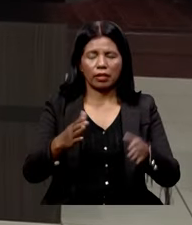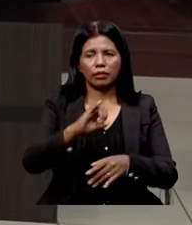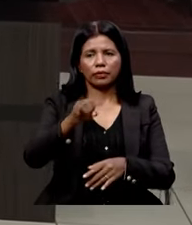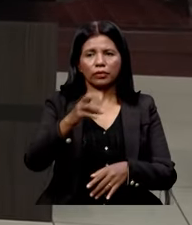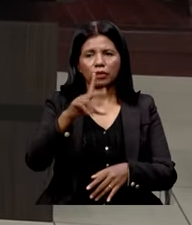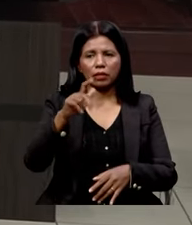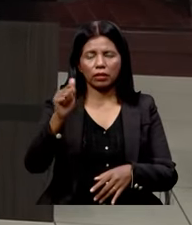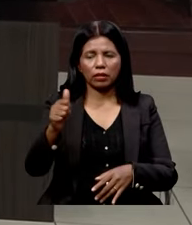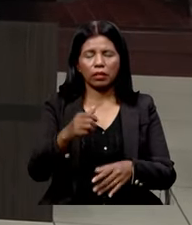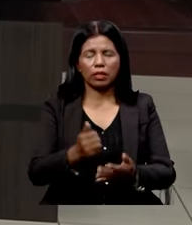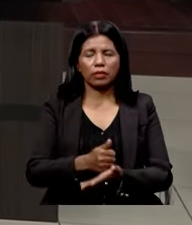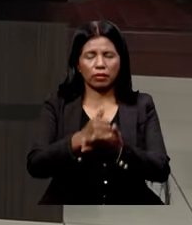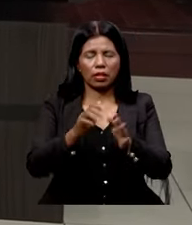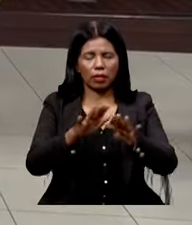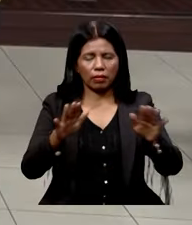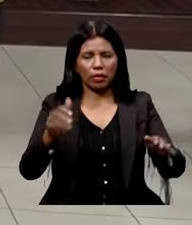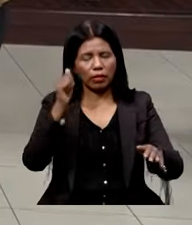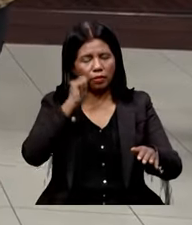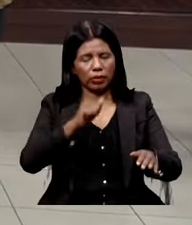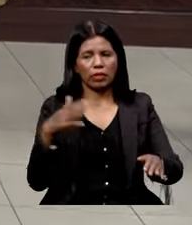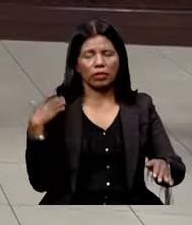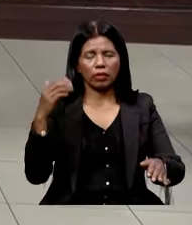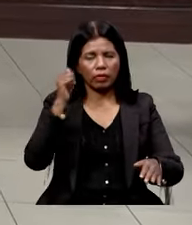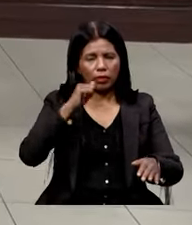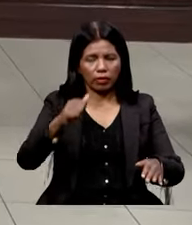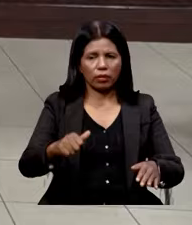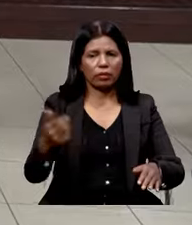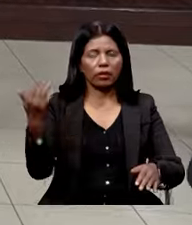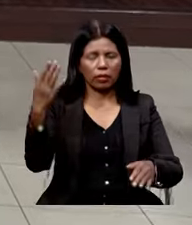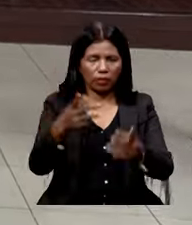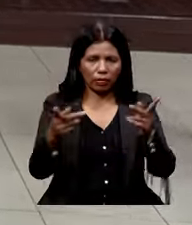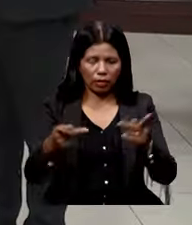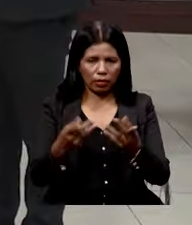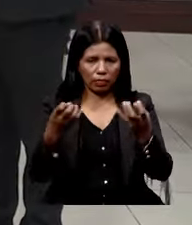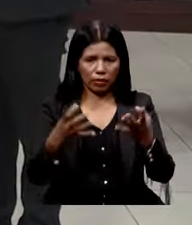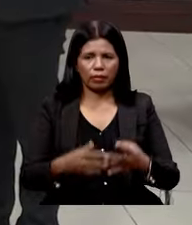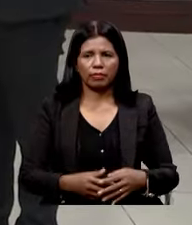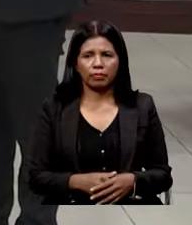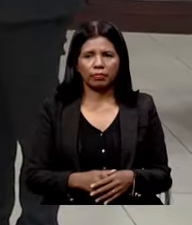hakarak apoio labarik feto no zoben feto foin saesira iha area oioin. Bem-vinda, Ximenes, GMN.